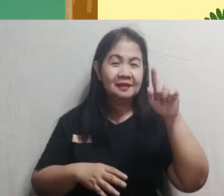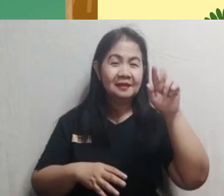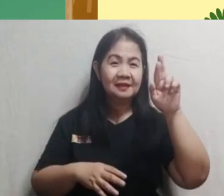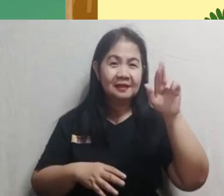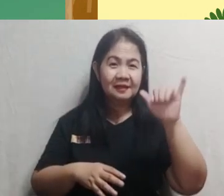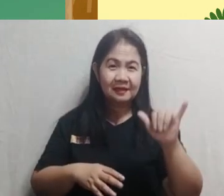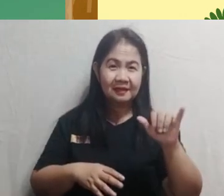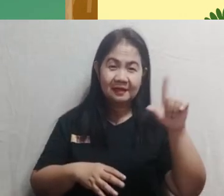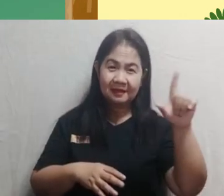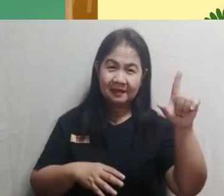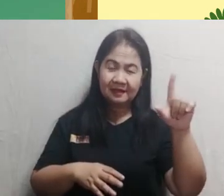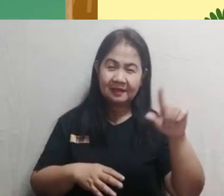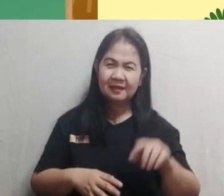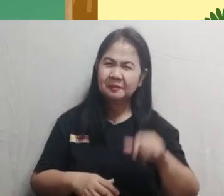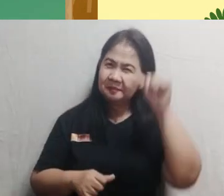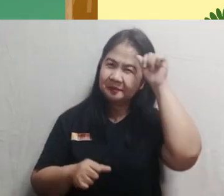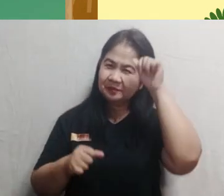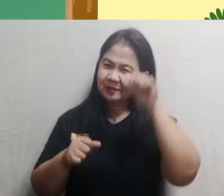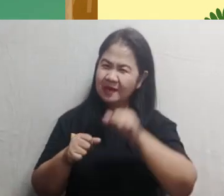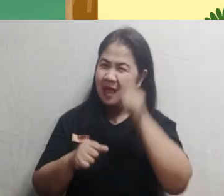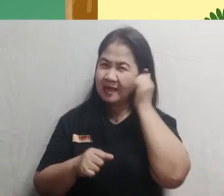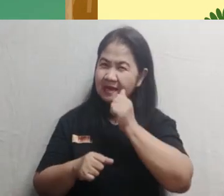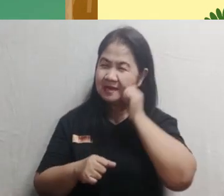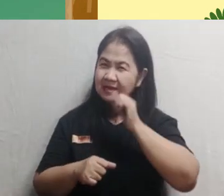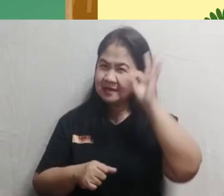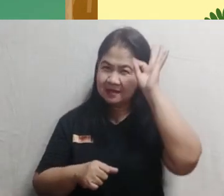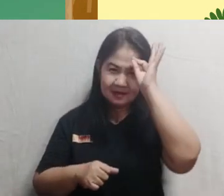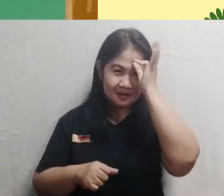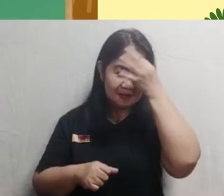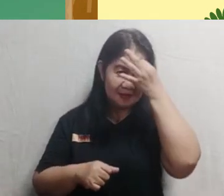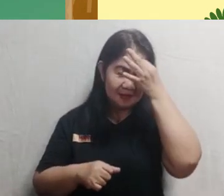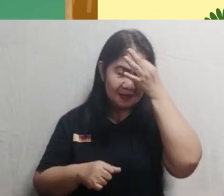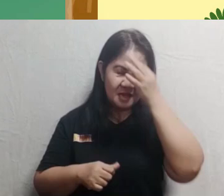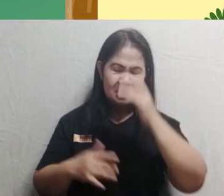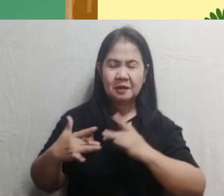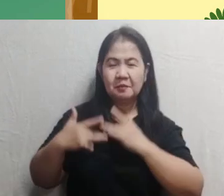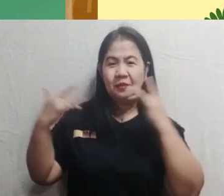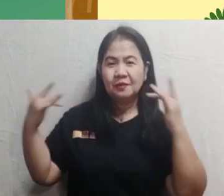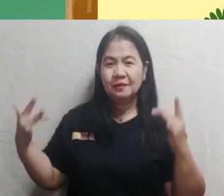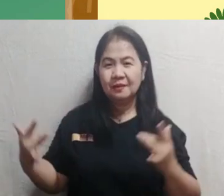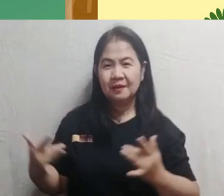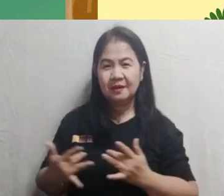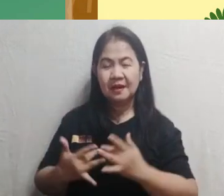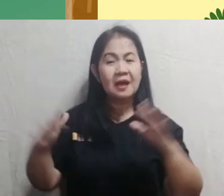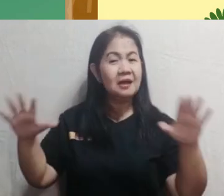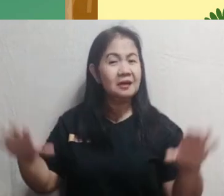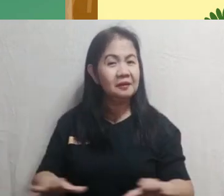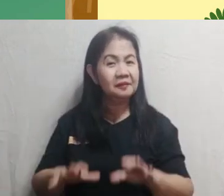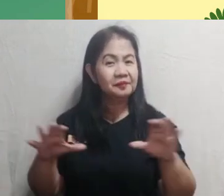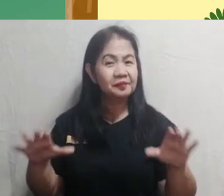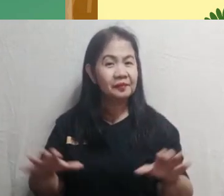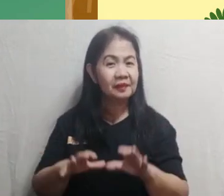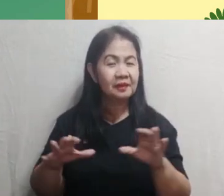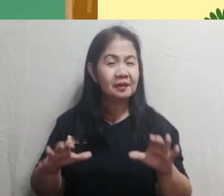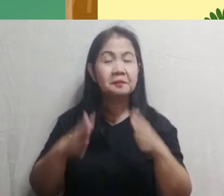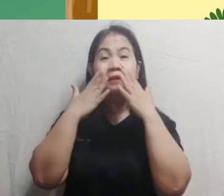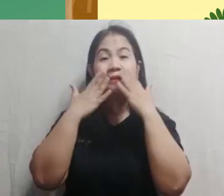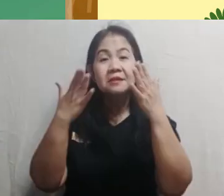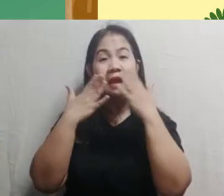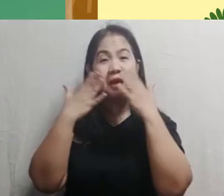ang nagpapaalalang laging isa isip, isa puso, at isa gawa